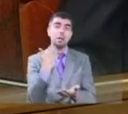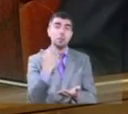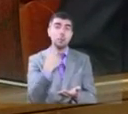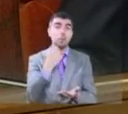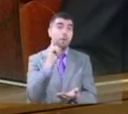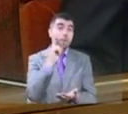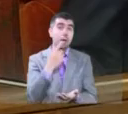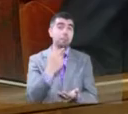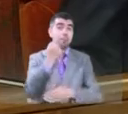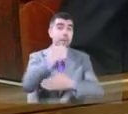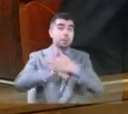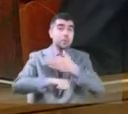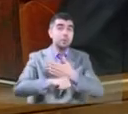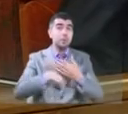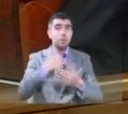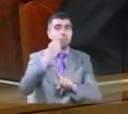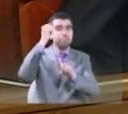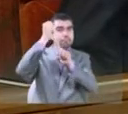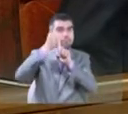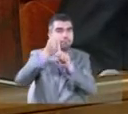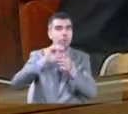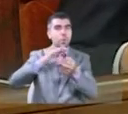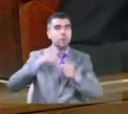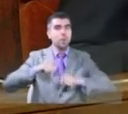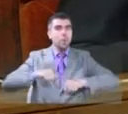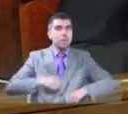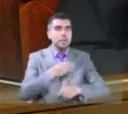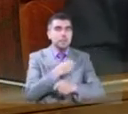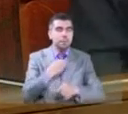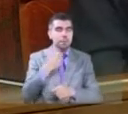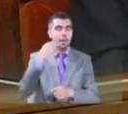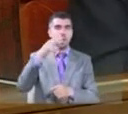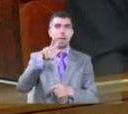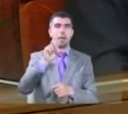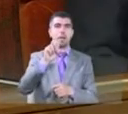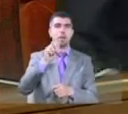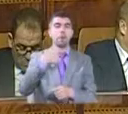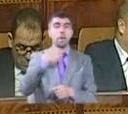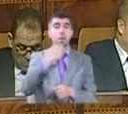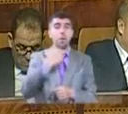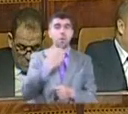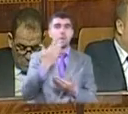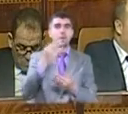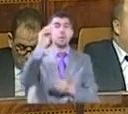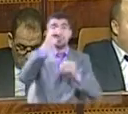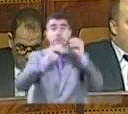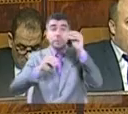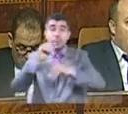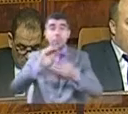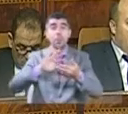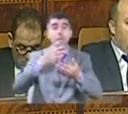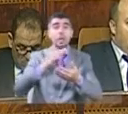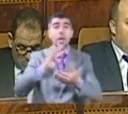بذلت والتي لا زلتم تبذلونها إلا أن هذا الدور الولادي يظل قليل، عددها قليل 412 على الصعيد